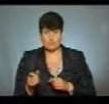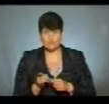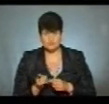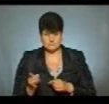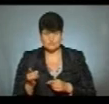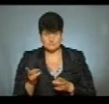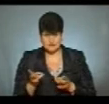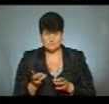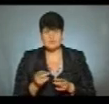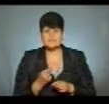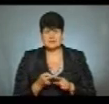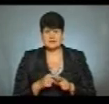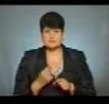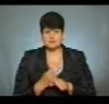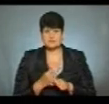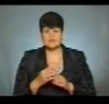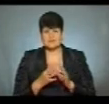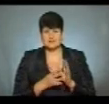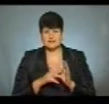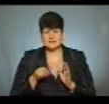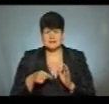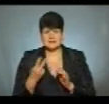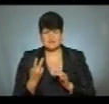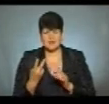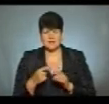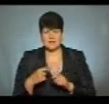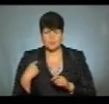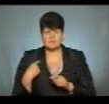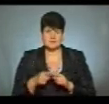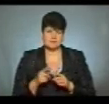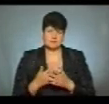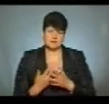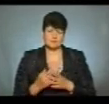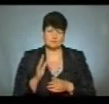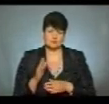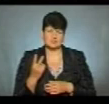Теребовлі зробити, це 19,2 кілометра, це порядка десь буде